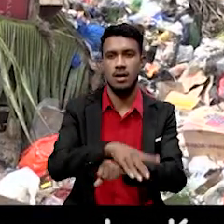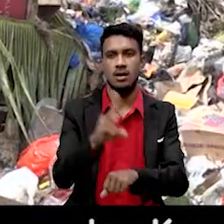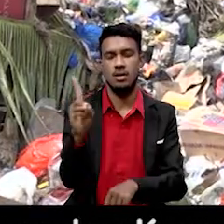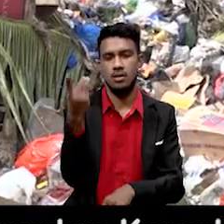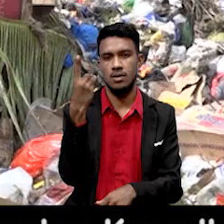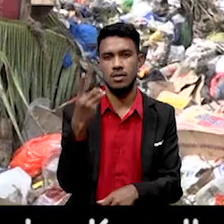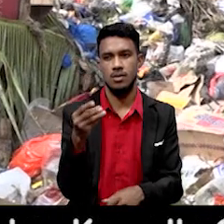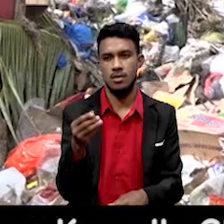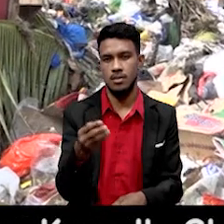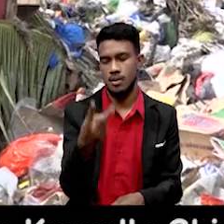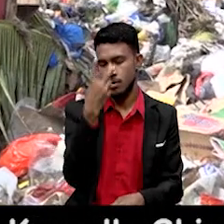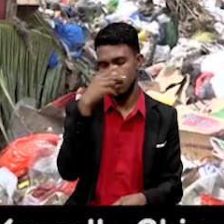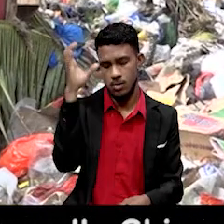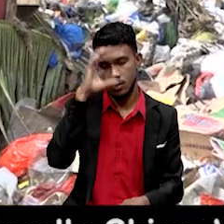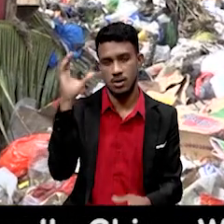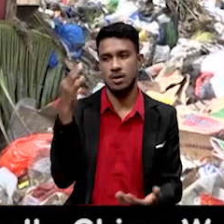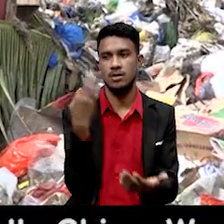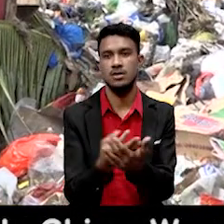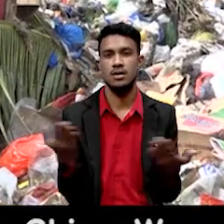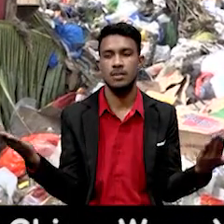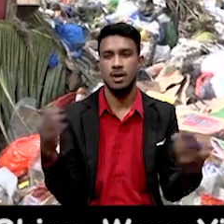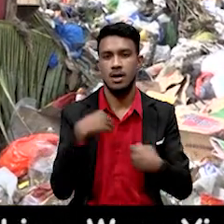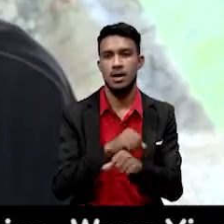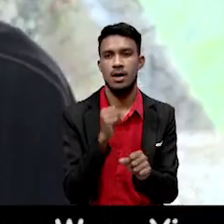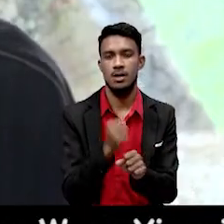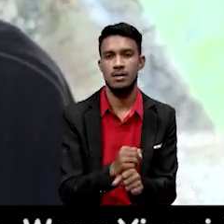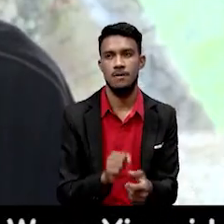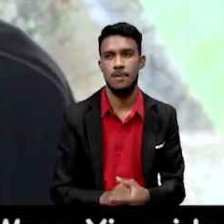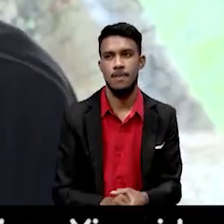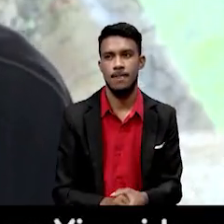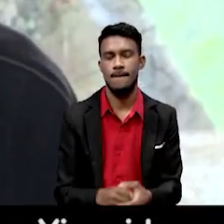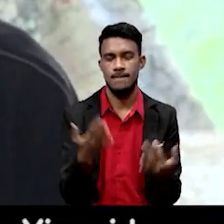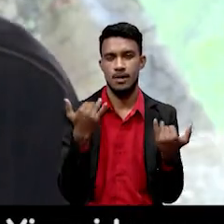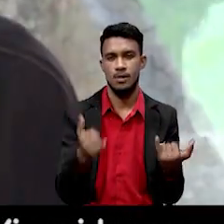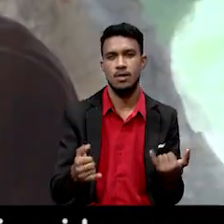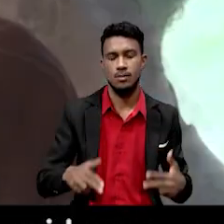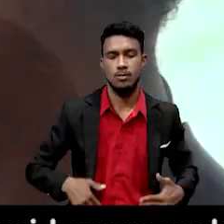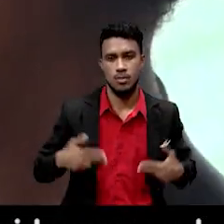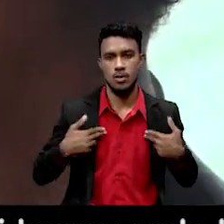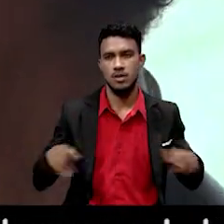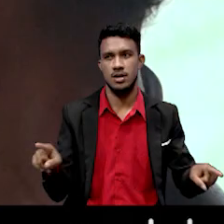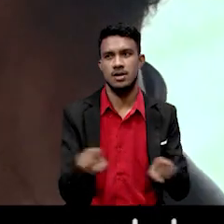atu babu katan osen hine be atu halo butir sil be agora mursi de Hansen Helene.